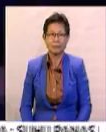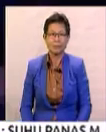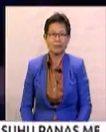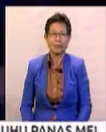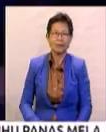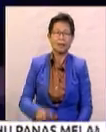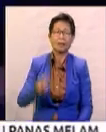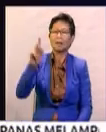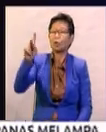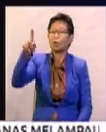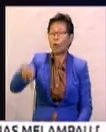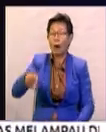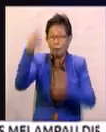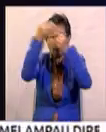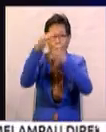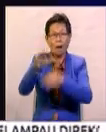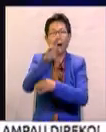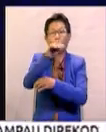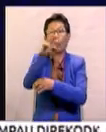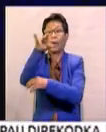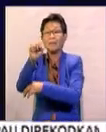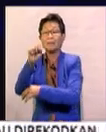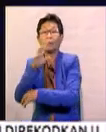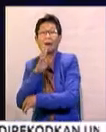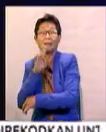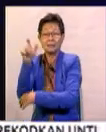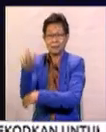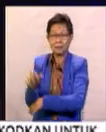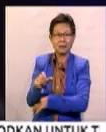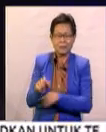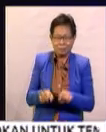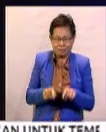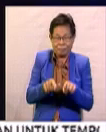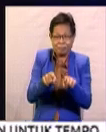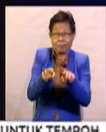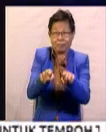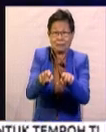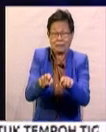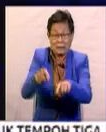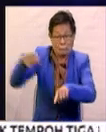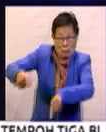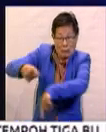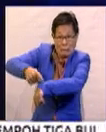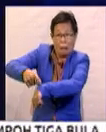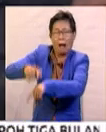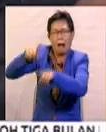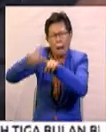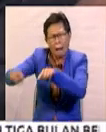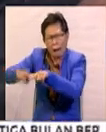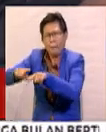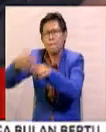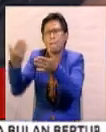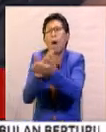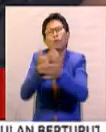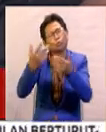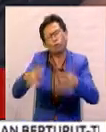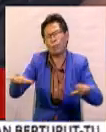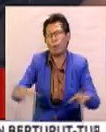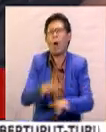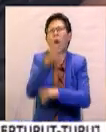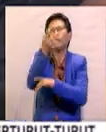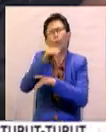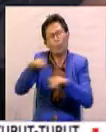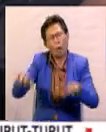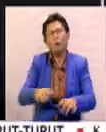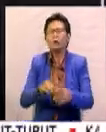Sementara itu, Ketua Pengarah Penyiaran Abdul Muiz Syafiee berkata, bergerak seiring keperluan semasa, pelbagai pembaharuan telah dilakukan RTM agar